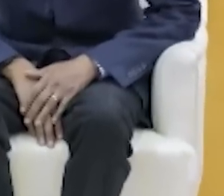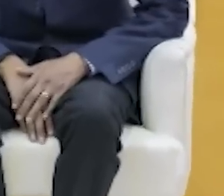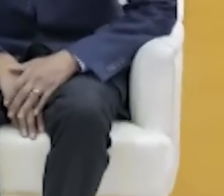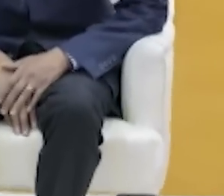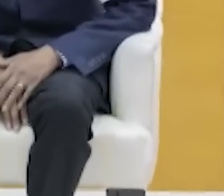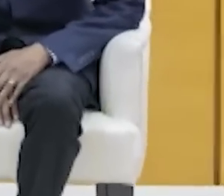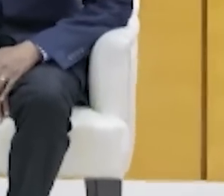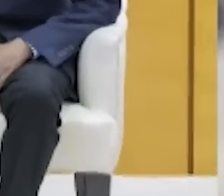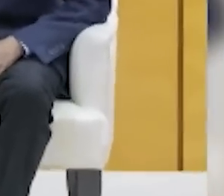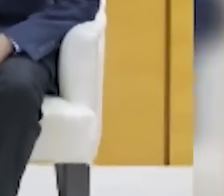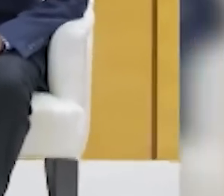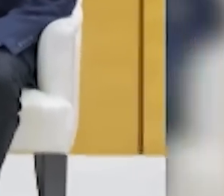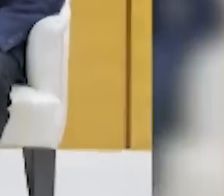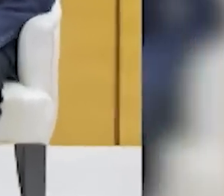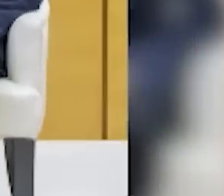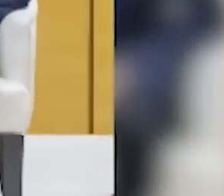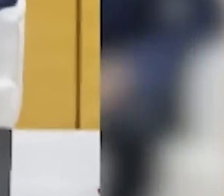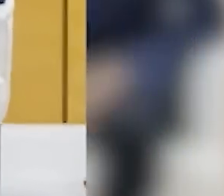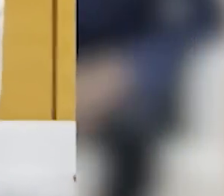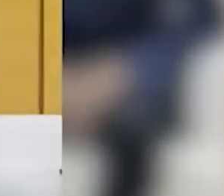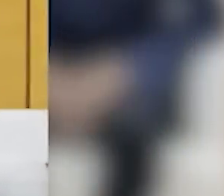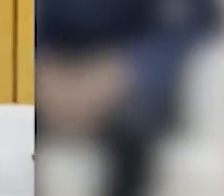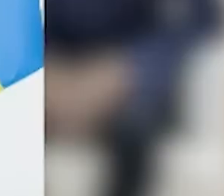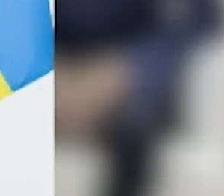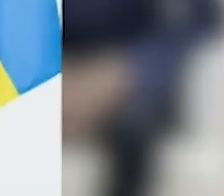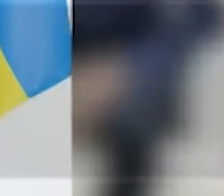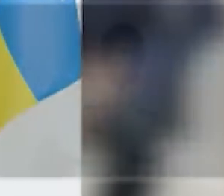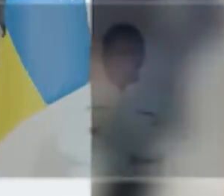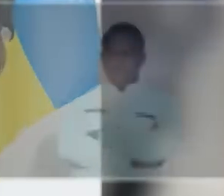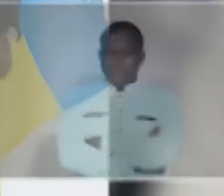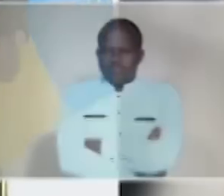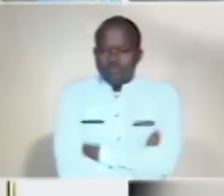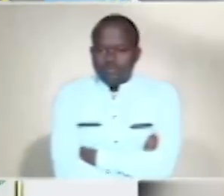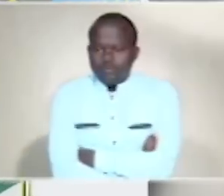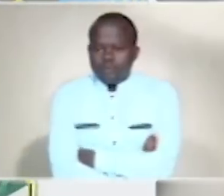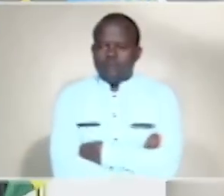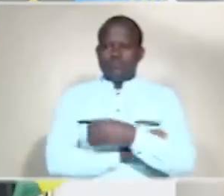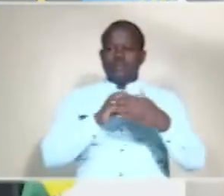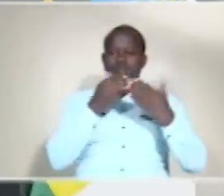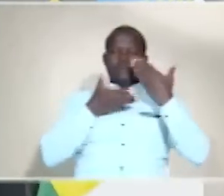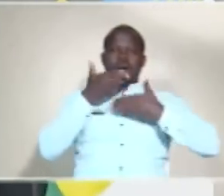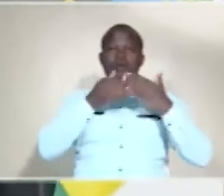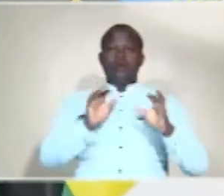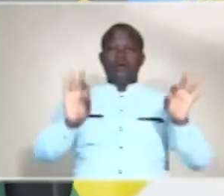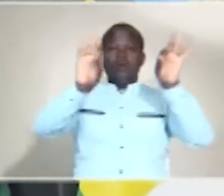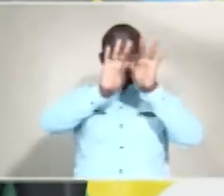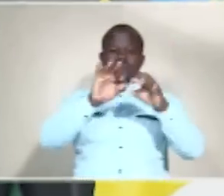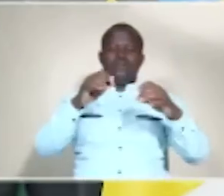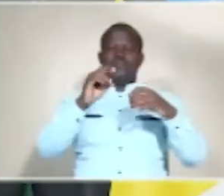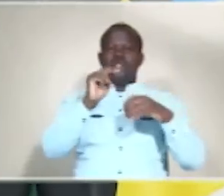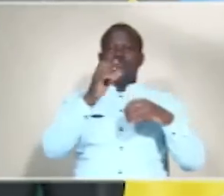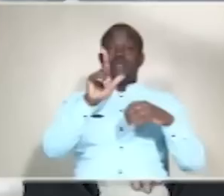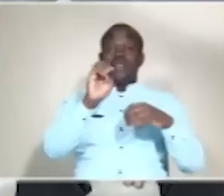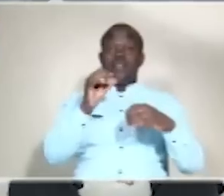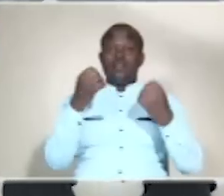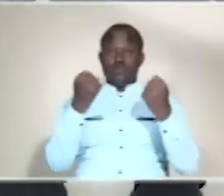atomike na Dr. Fidel Ndahayo umuyobozi mukuru w'iki kigo mu byo baganiriye rero harimo akamaro k'ingufu za nikleyere ku hazaza ha